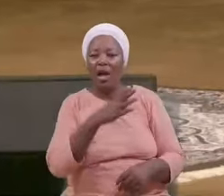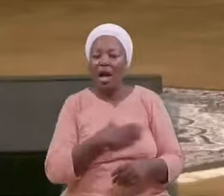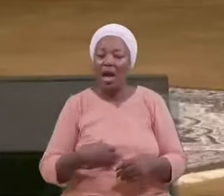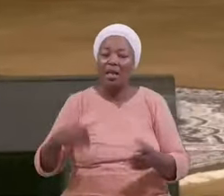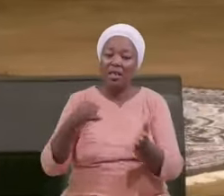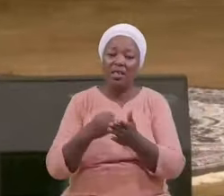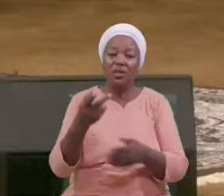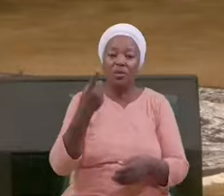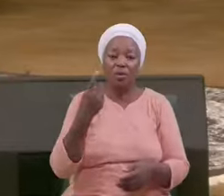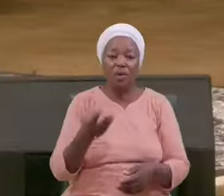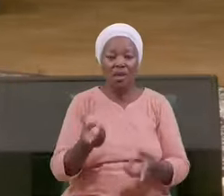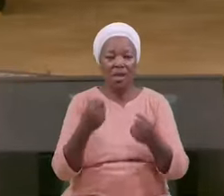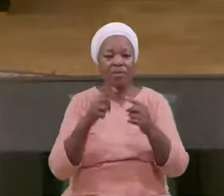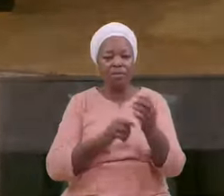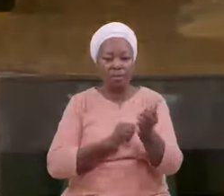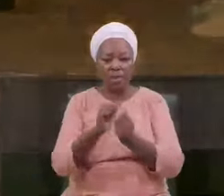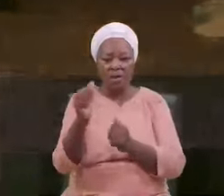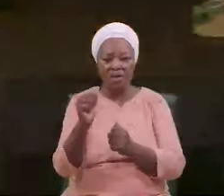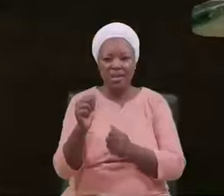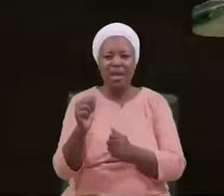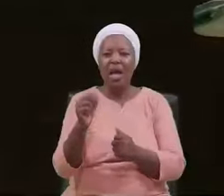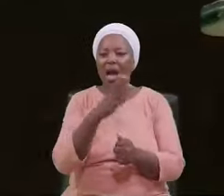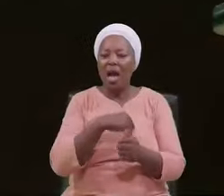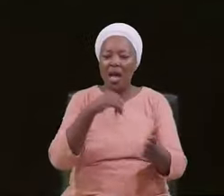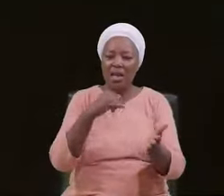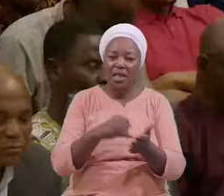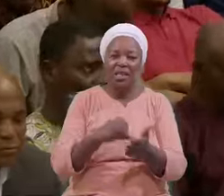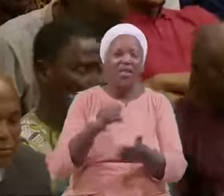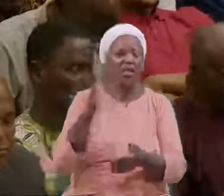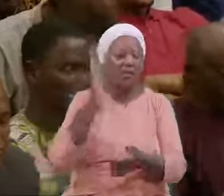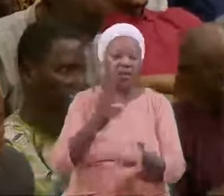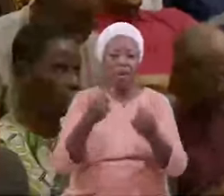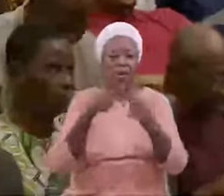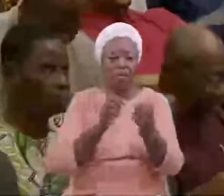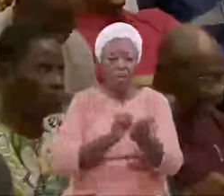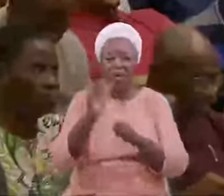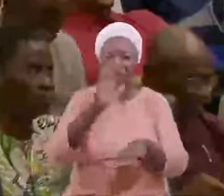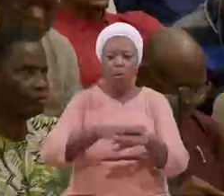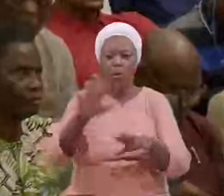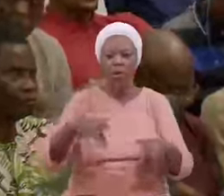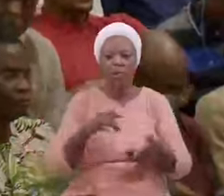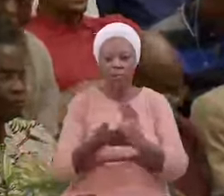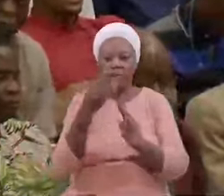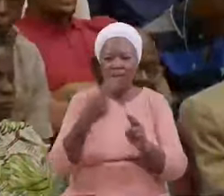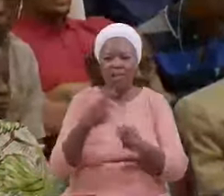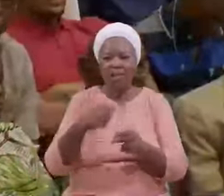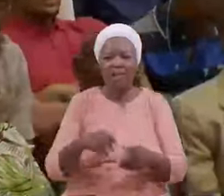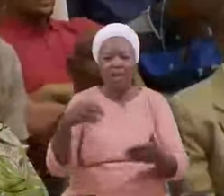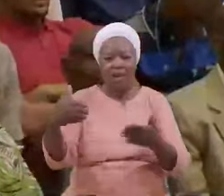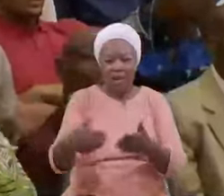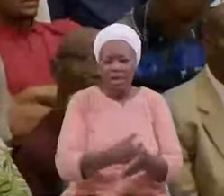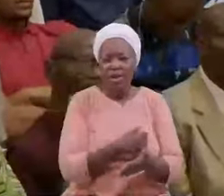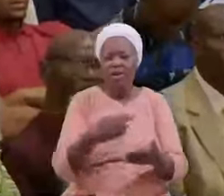accompli. Et ce sera accompli. La langue renouvelée et le